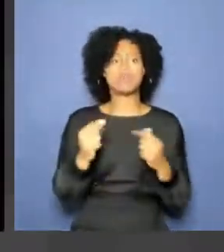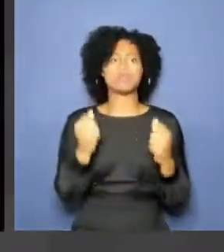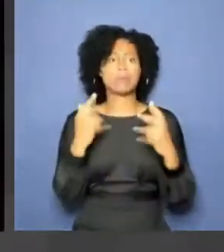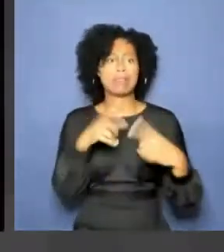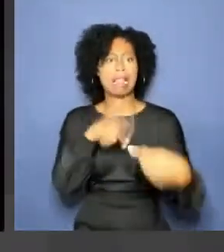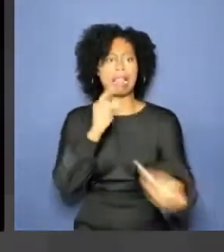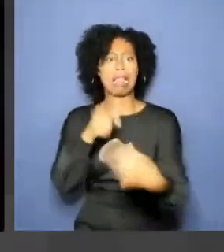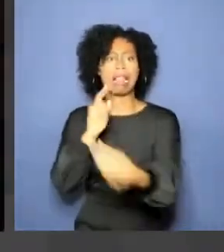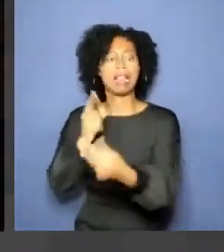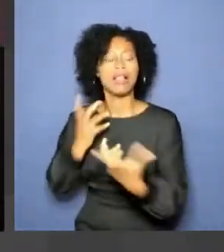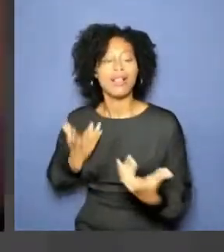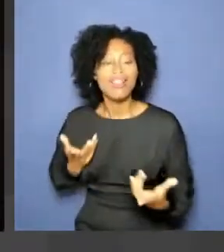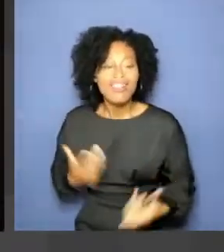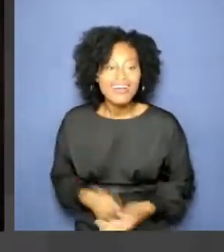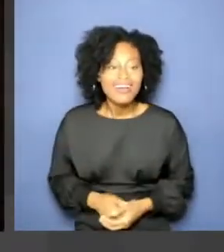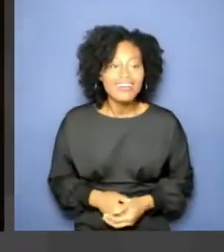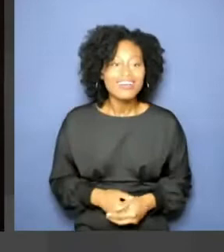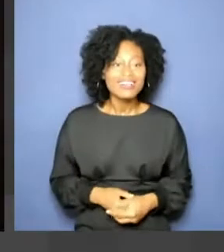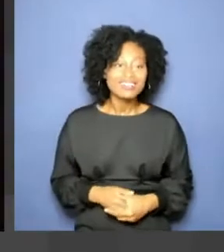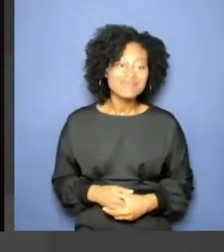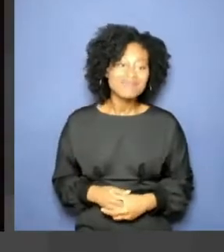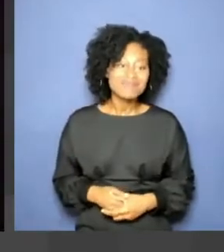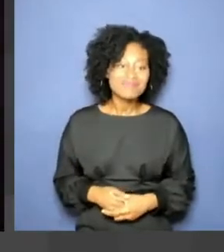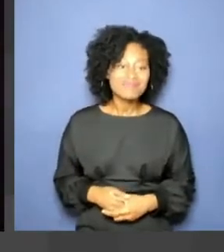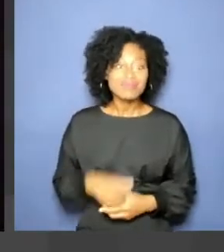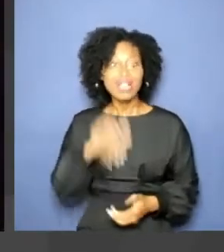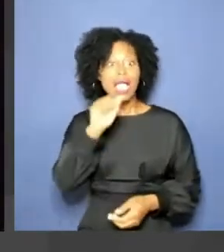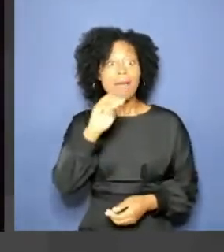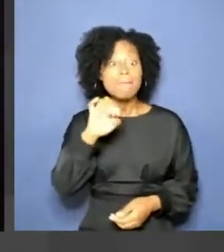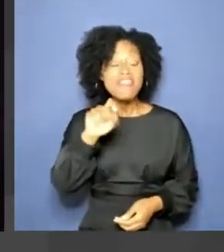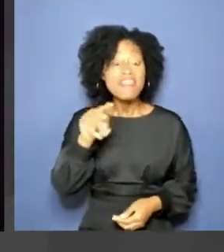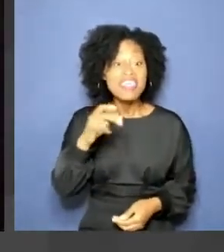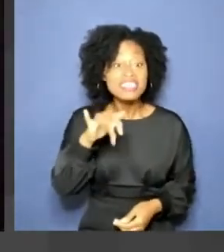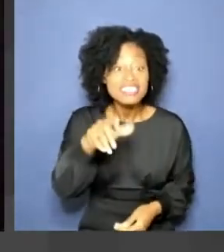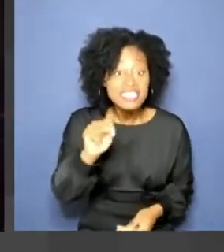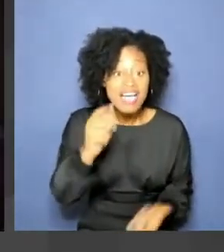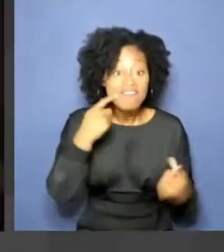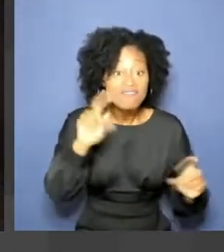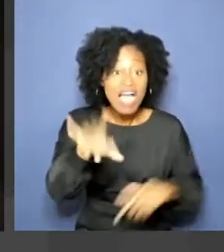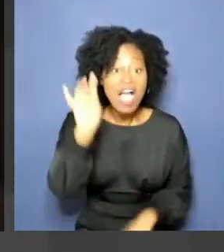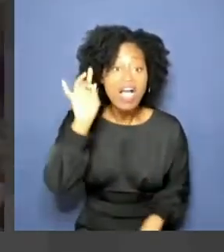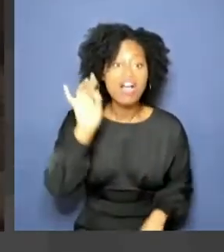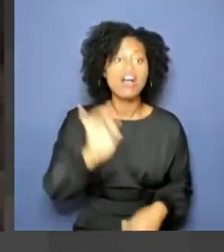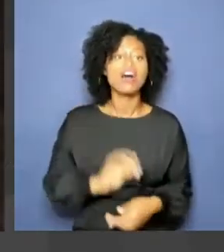ね。 오, 자수정. 오, 신기해. 우와.